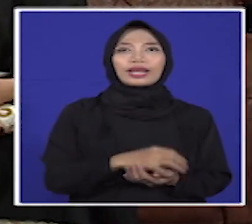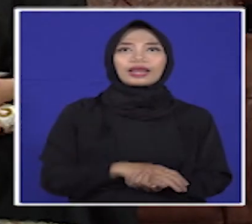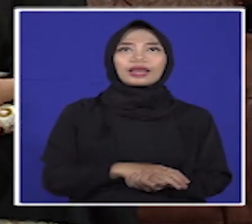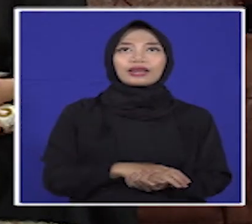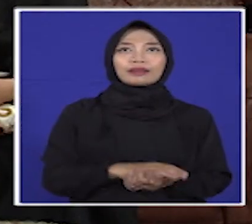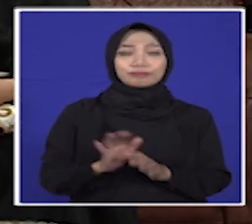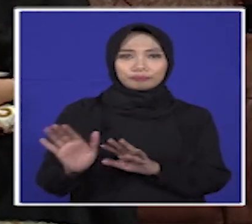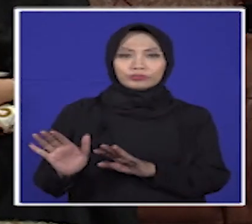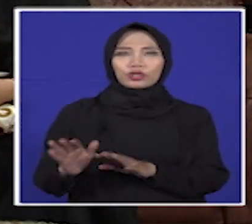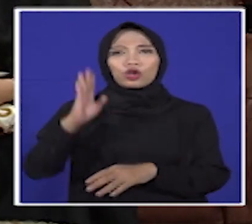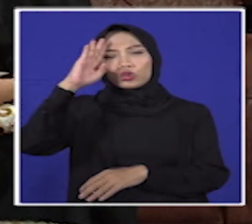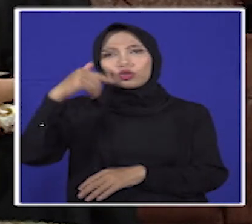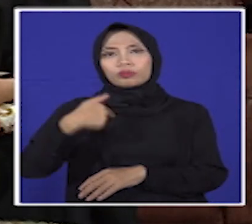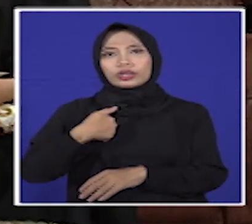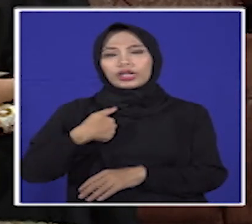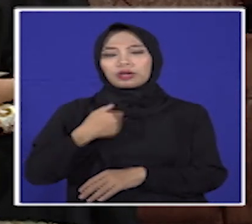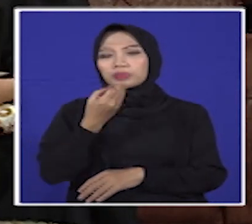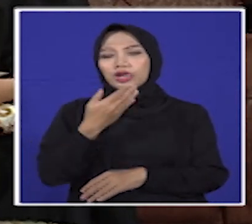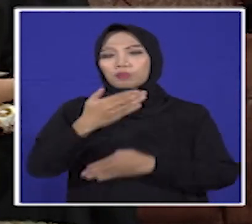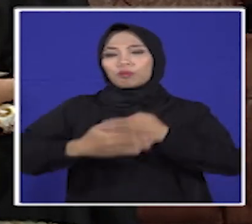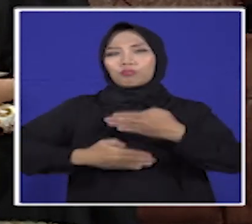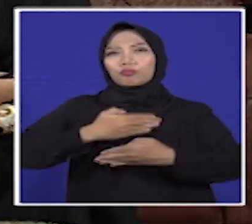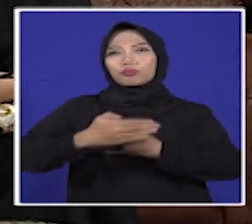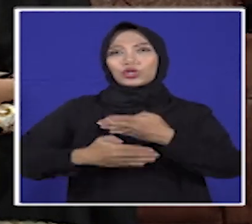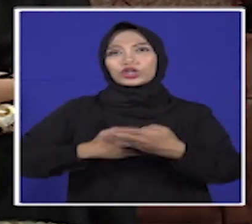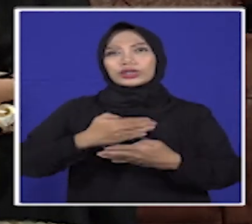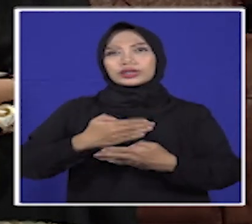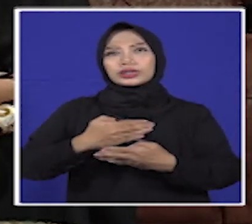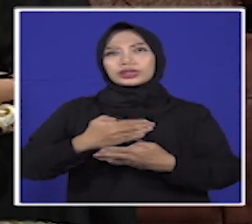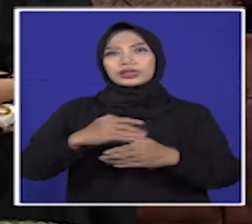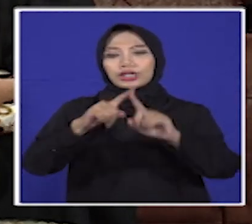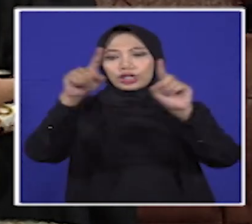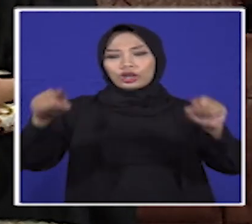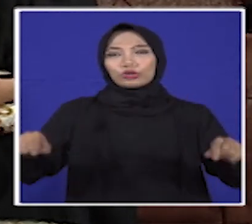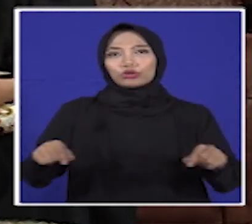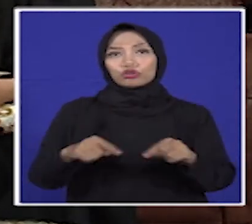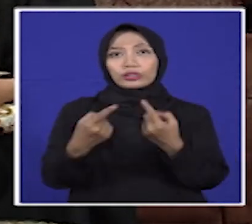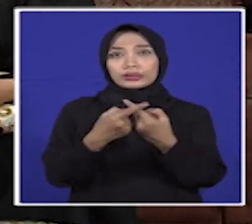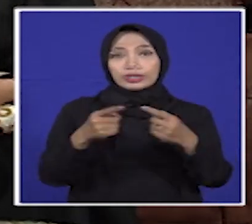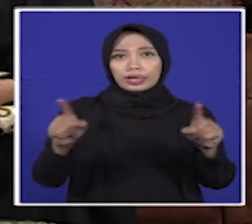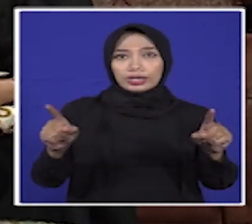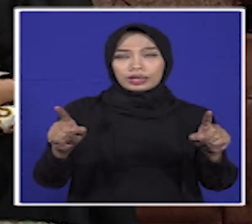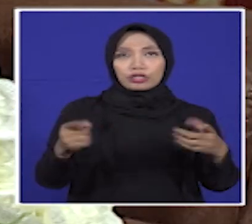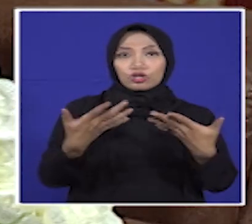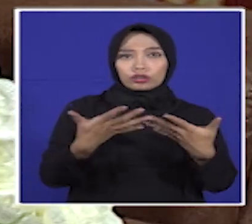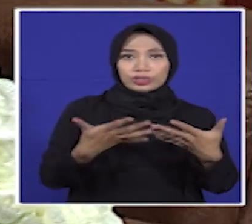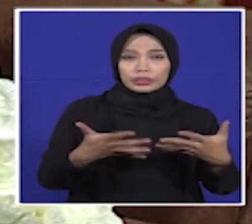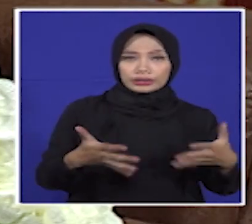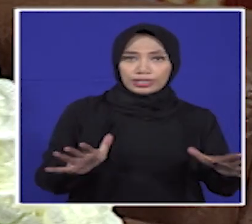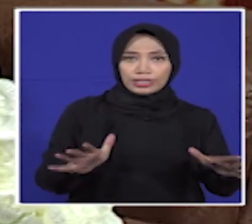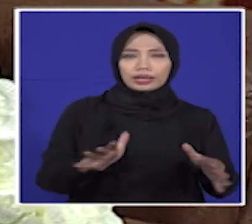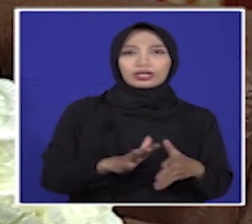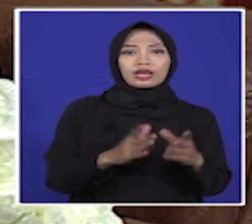dia kan ngurus surat cerai itu mbak sama istri yang pertama kan. Pas udah cerai, hidup saya